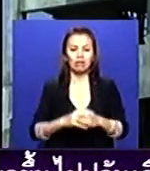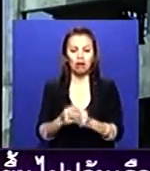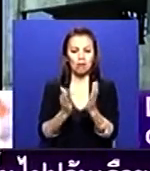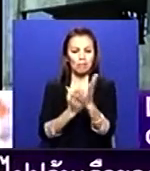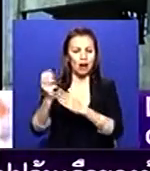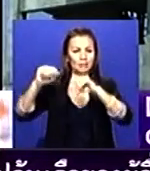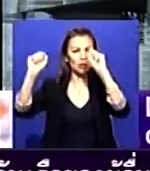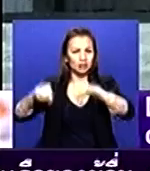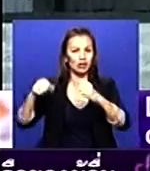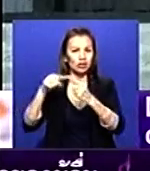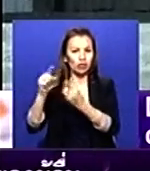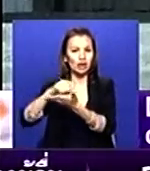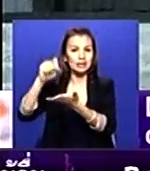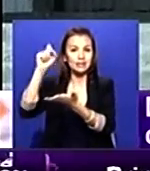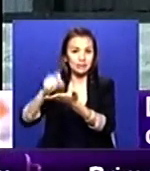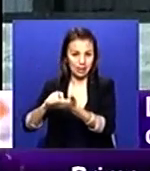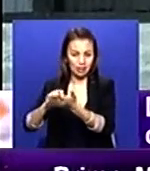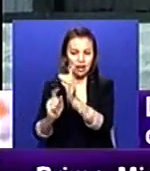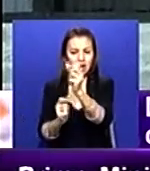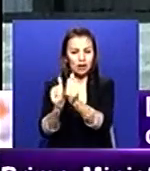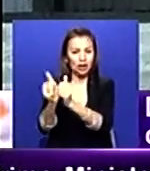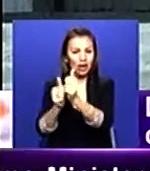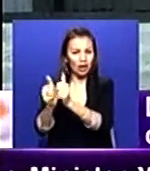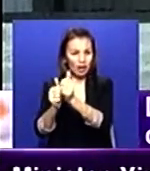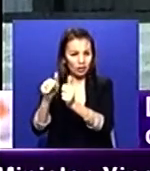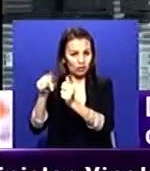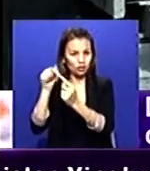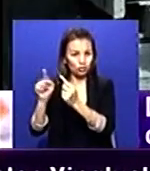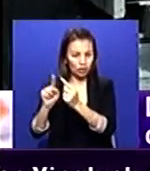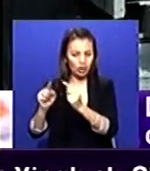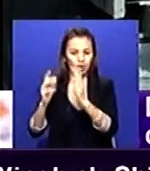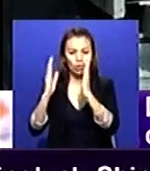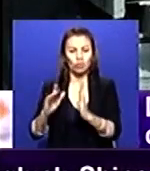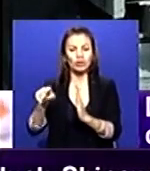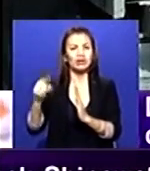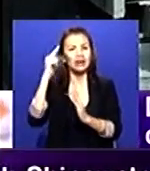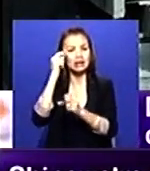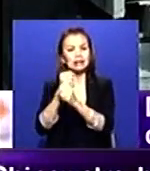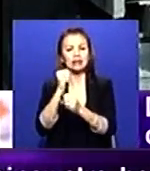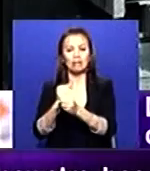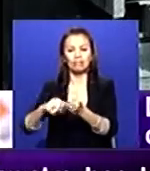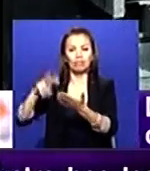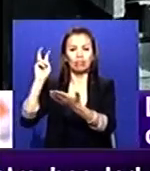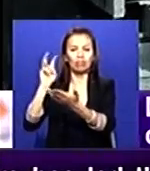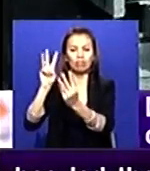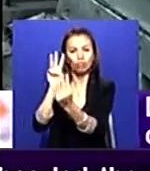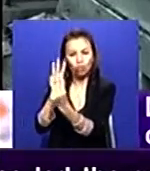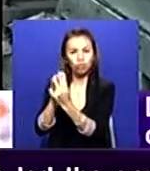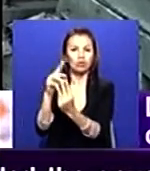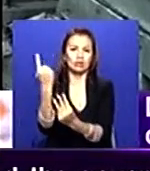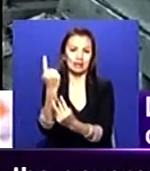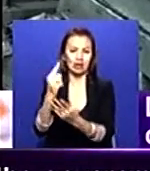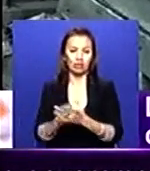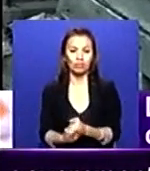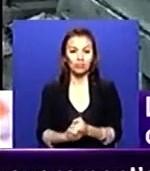นตรีในการเซ็นอนุมัติจัดประมูลโครงการก่อสร้างโรงพักแบบรวมสัญญาเดียวดังนั้นนายอภิสิทธิ์และนายสุเทพเทือกสุบร